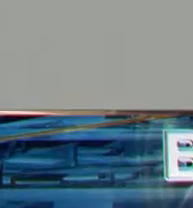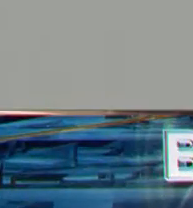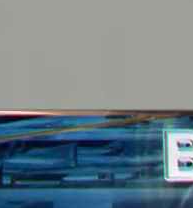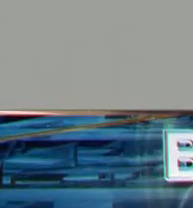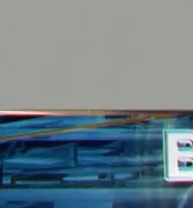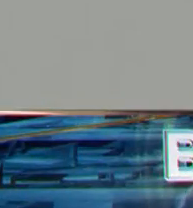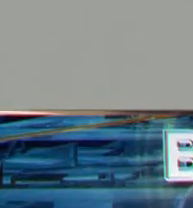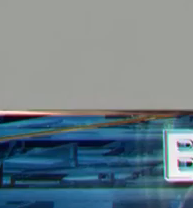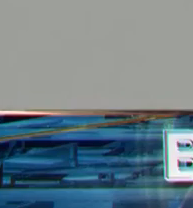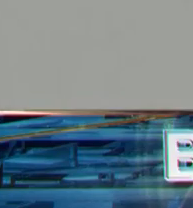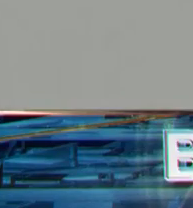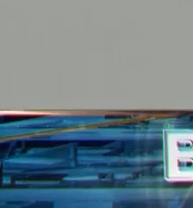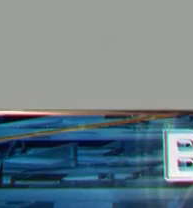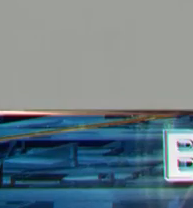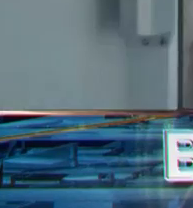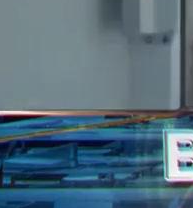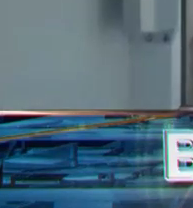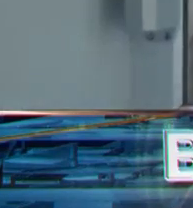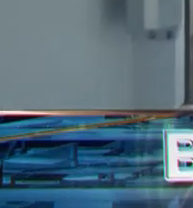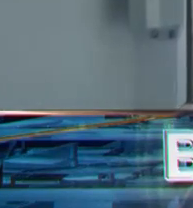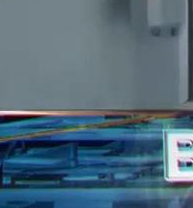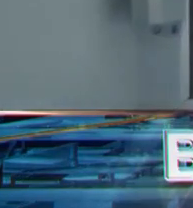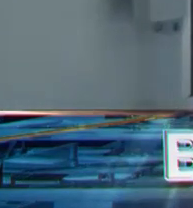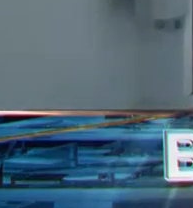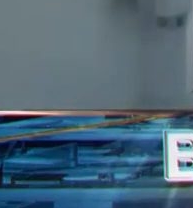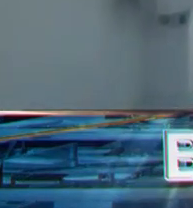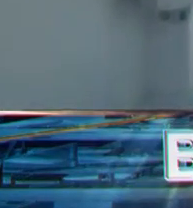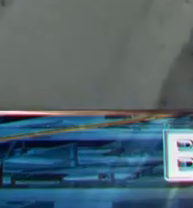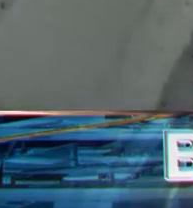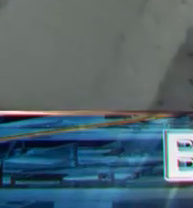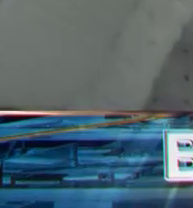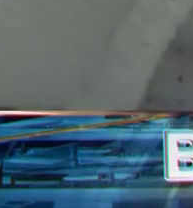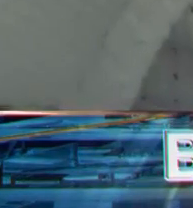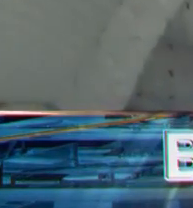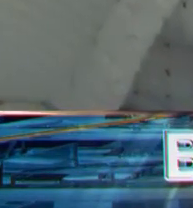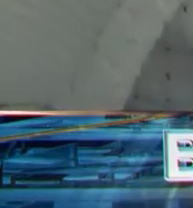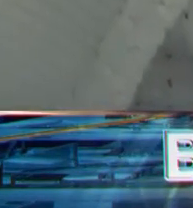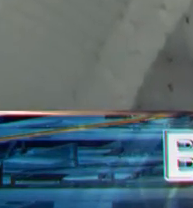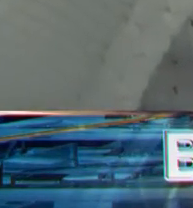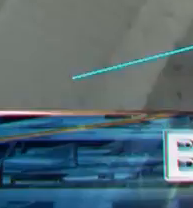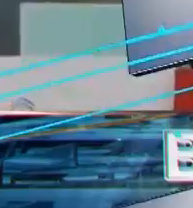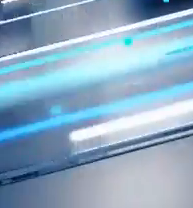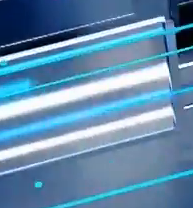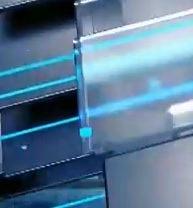Шарасыздықтан туған шешім. Еңбекші Қазақ ауданында тастанды балалар қабылдайтын үміт бесігі атты құпия пункт ашылды.